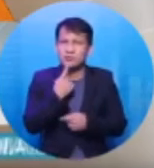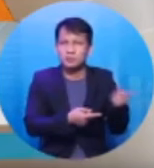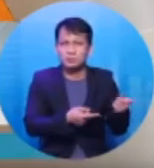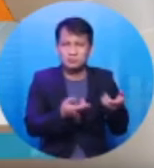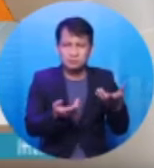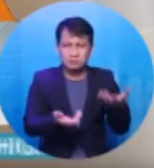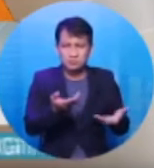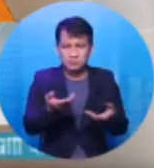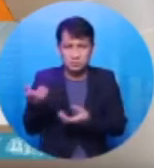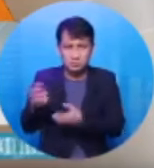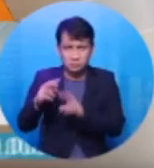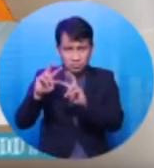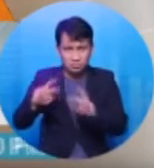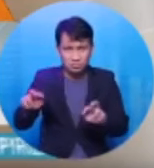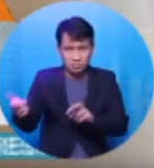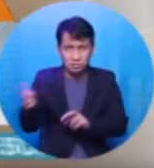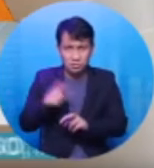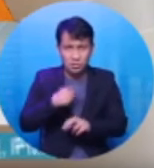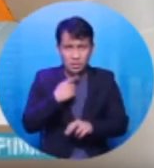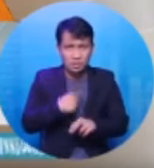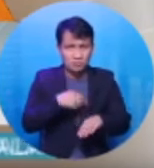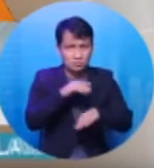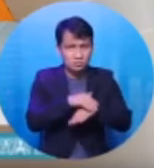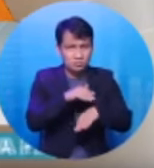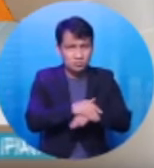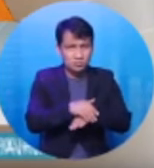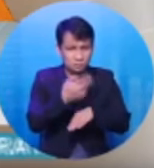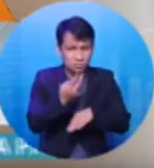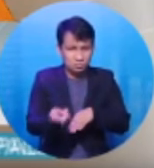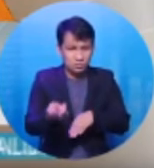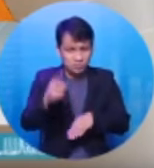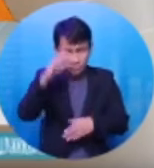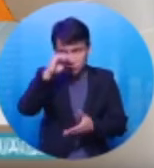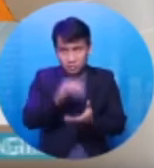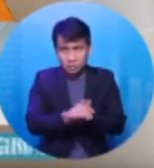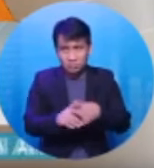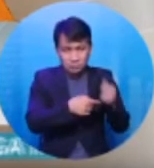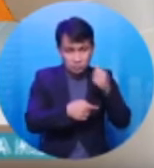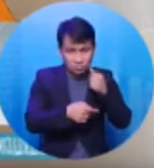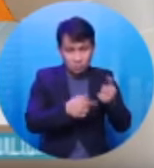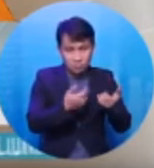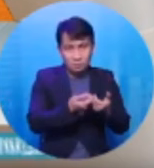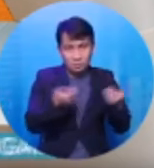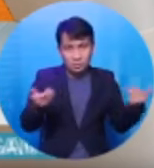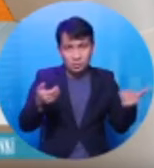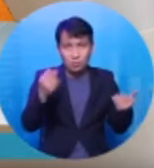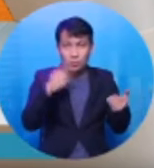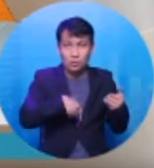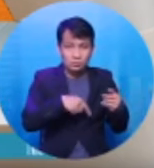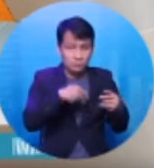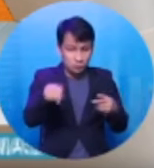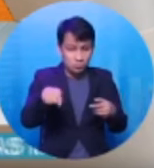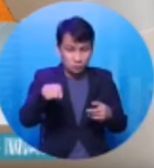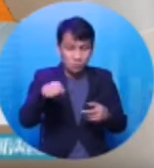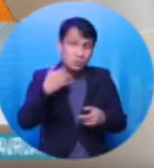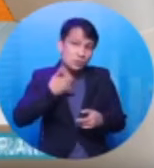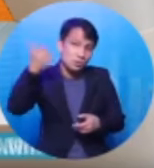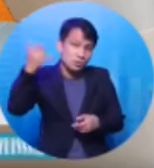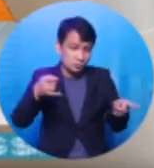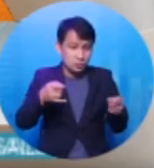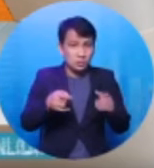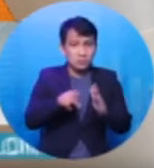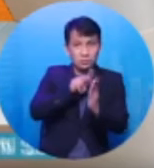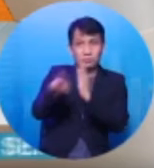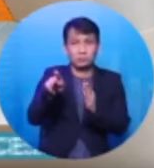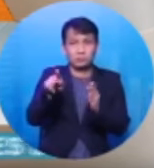sinasabi nyo sa aming research na nagbabanta pareho si Mister at saka si Kabit na kapag naghiwalay sila, yung isa magpapamatay, yung isa